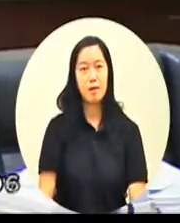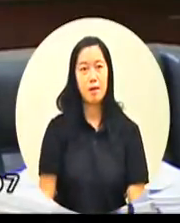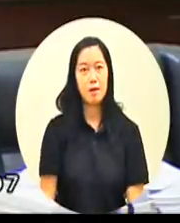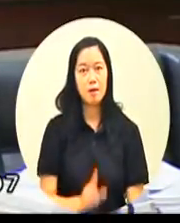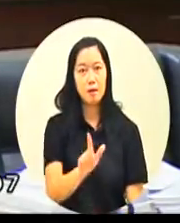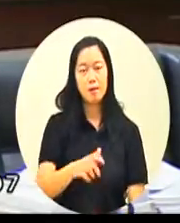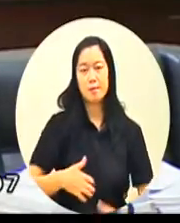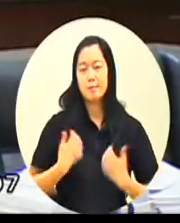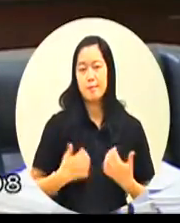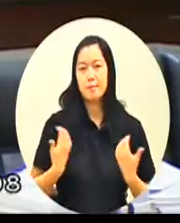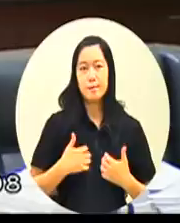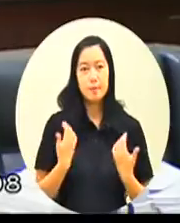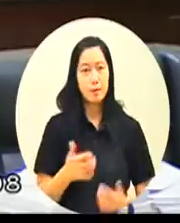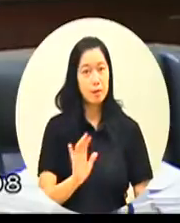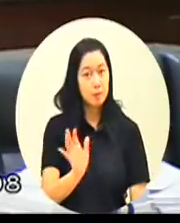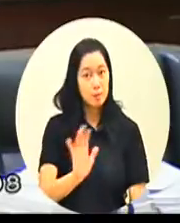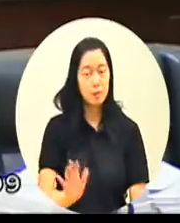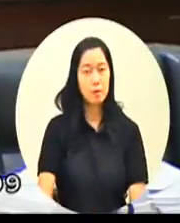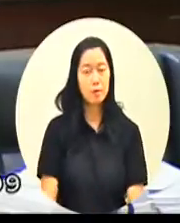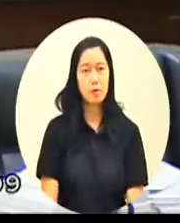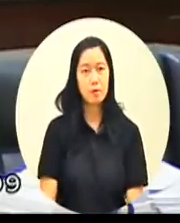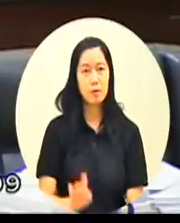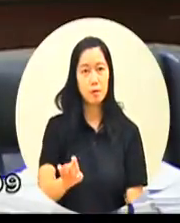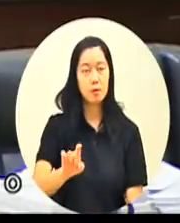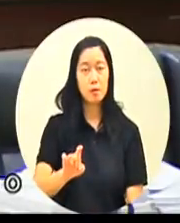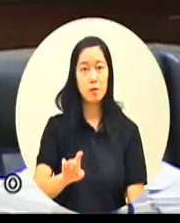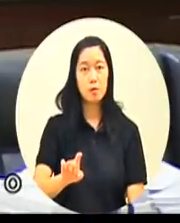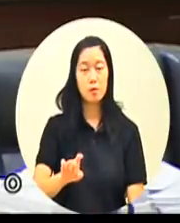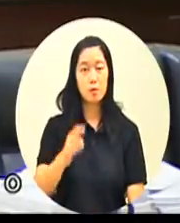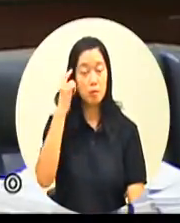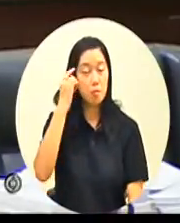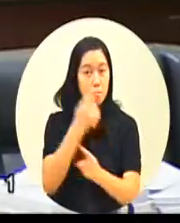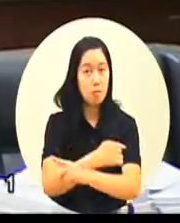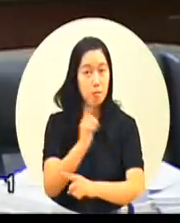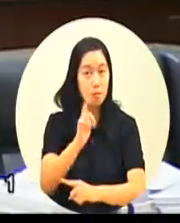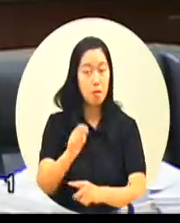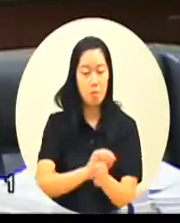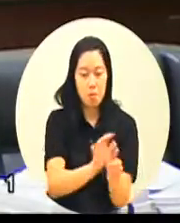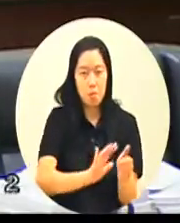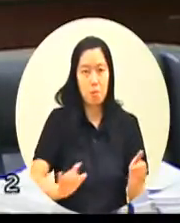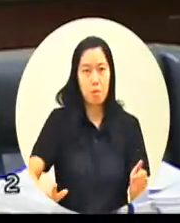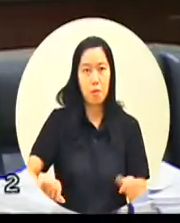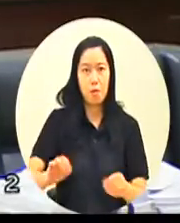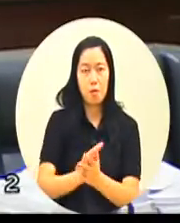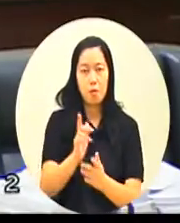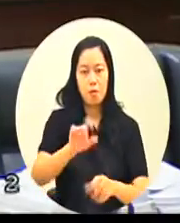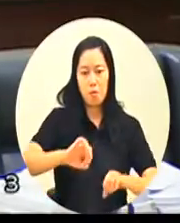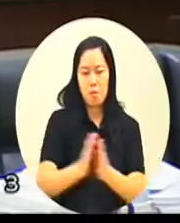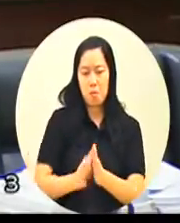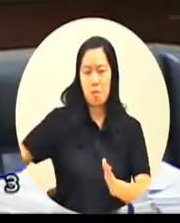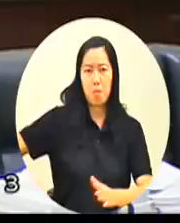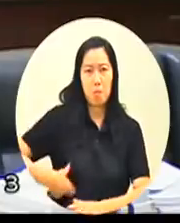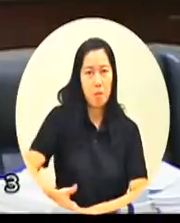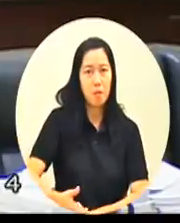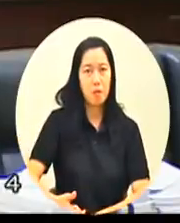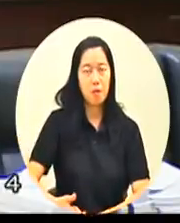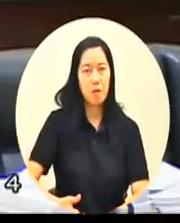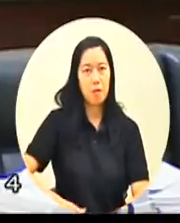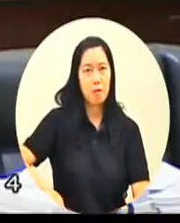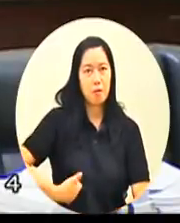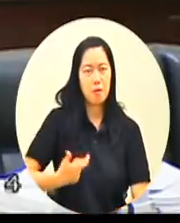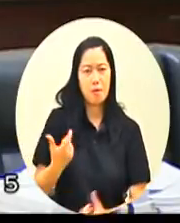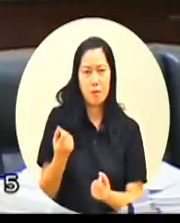不理性，不过这反映出说大家对这个影响到马上要拿钱出来，这个好像是掠财